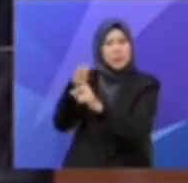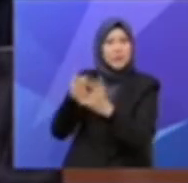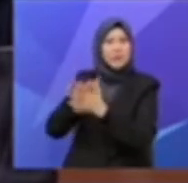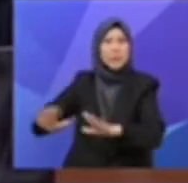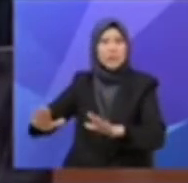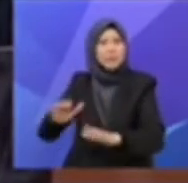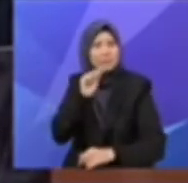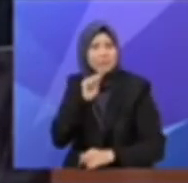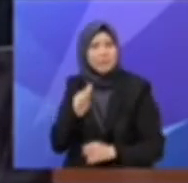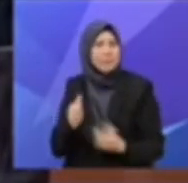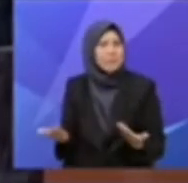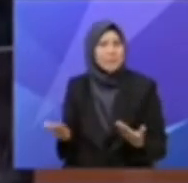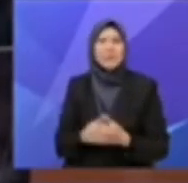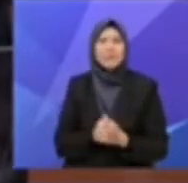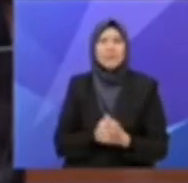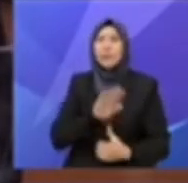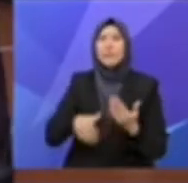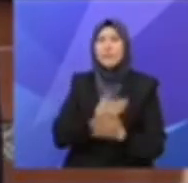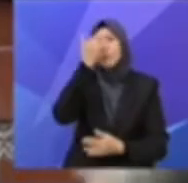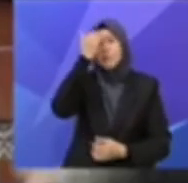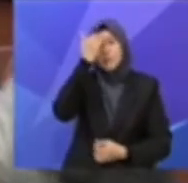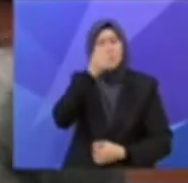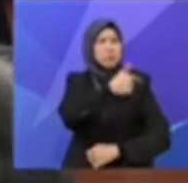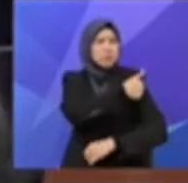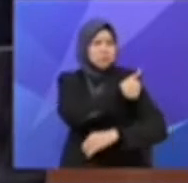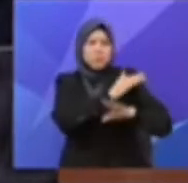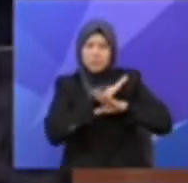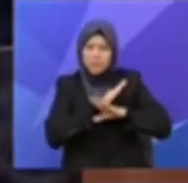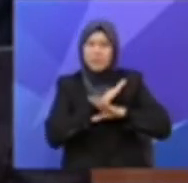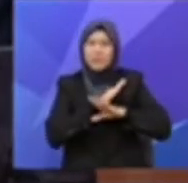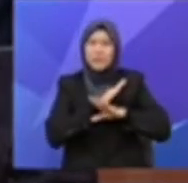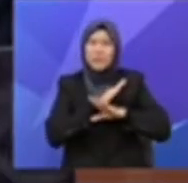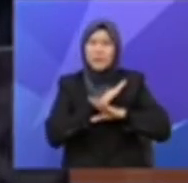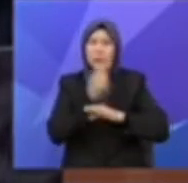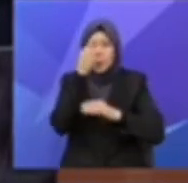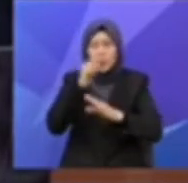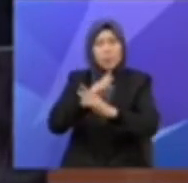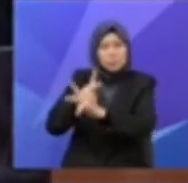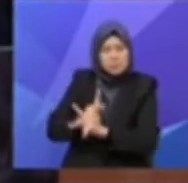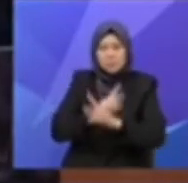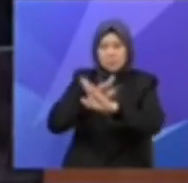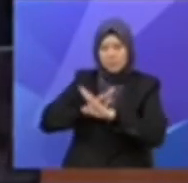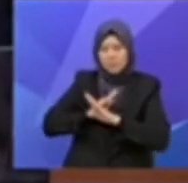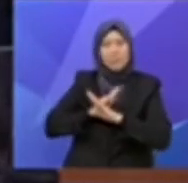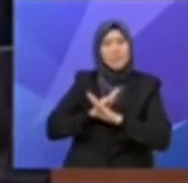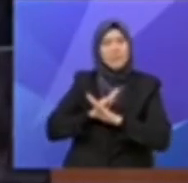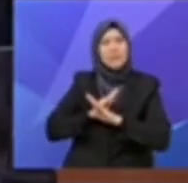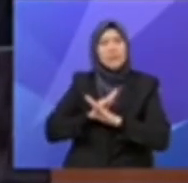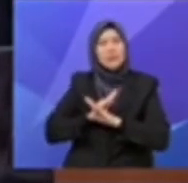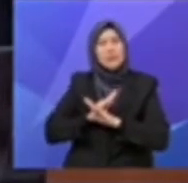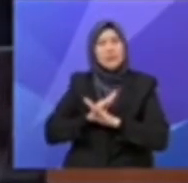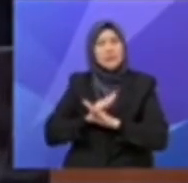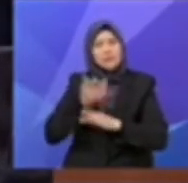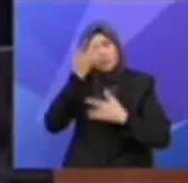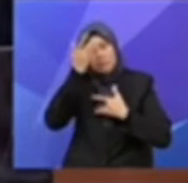sepertimana yang kita sedia maklum bensin berfungsi untuk melindungi penerima penerimaannya daripada